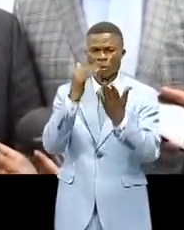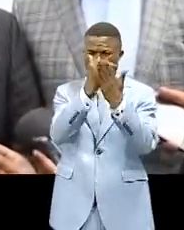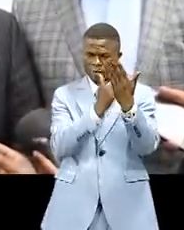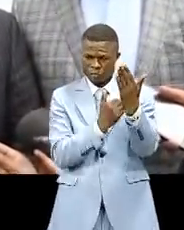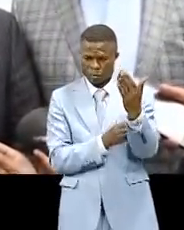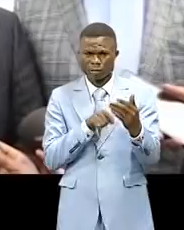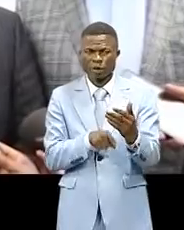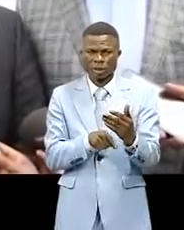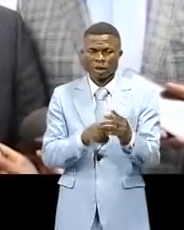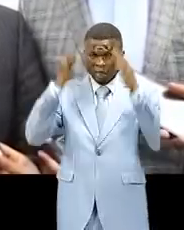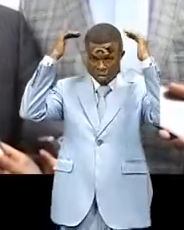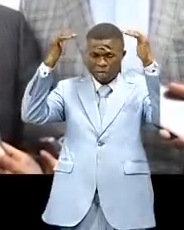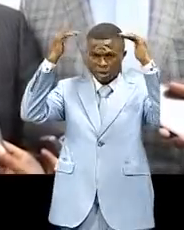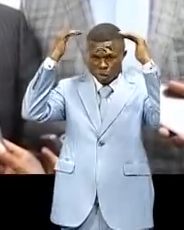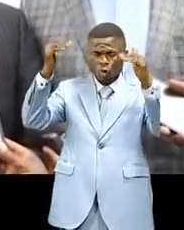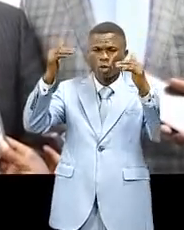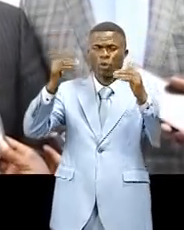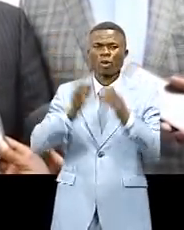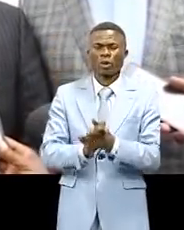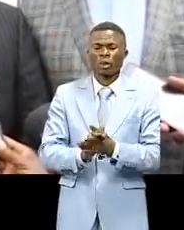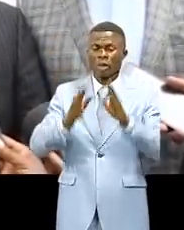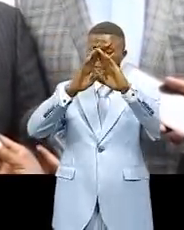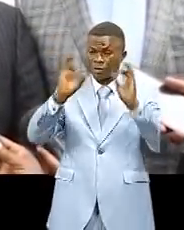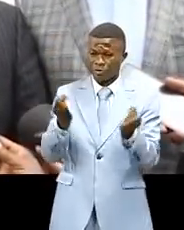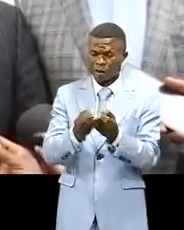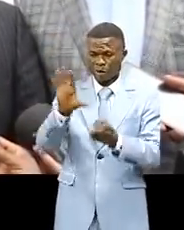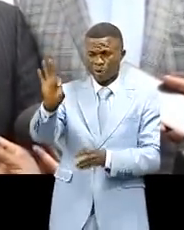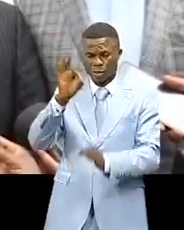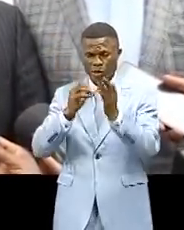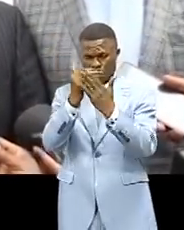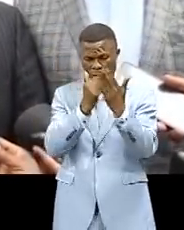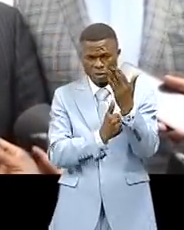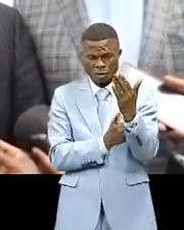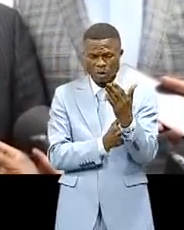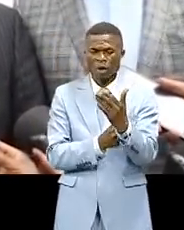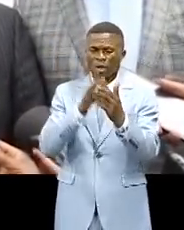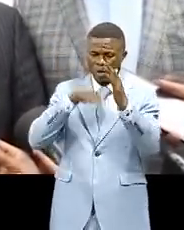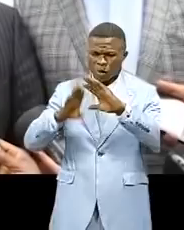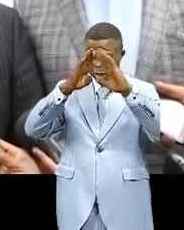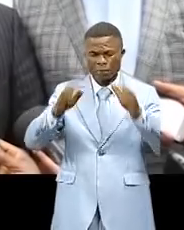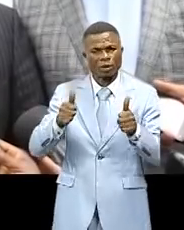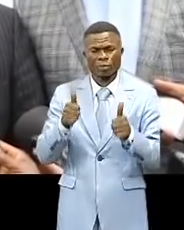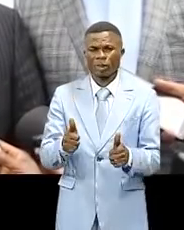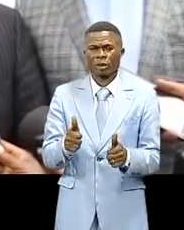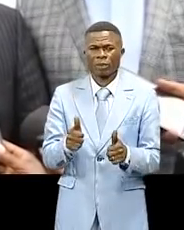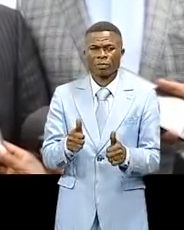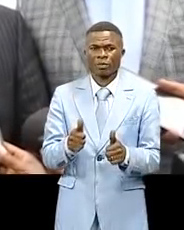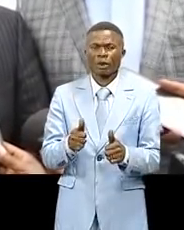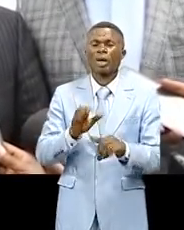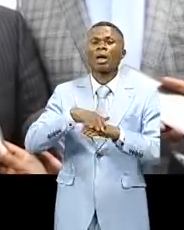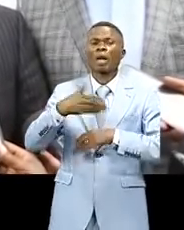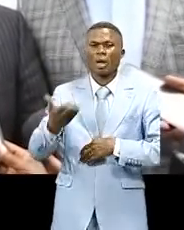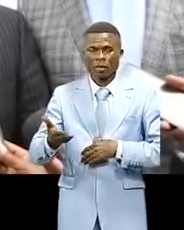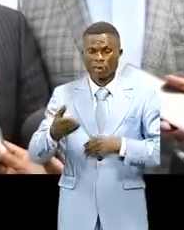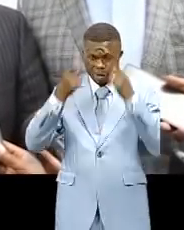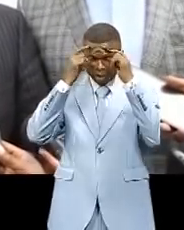potable plus total aux familles identifie de manière à ce qu'ils puissent reprendre un abri 10 mai après avis